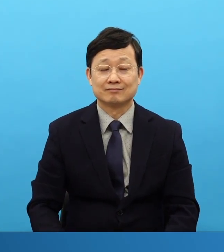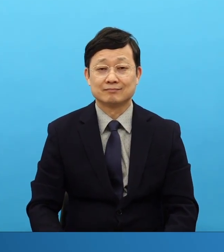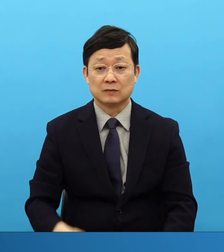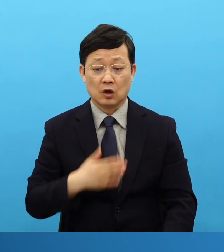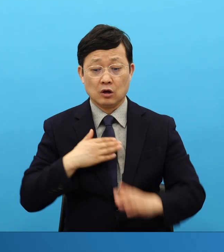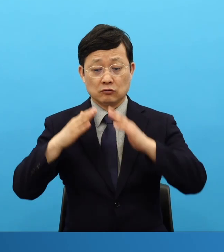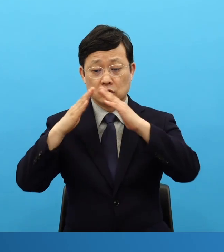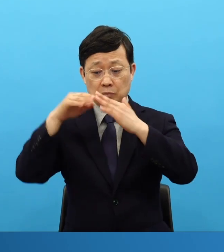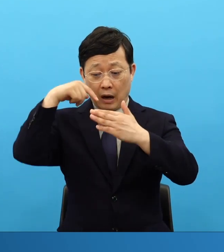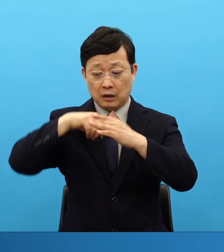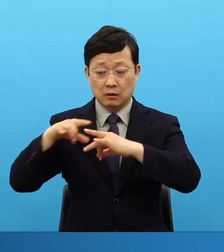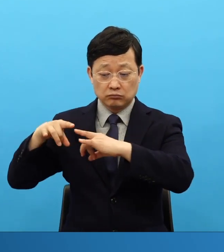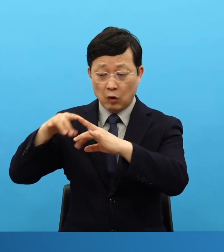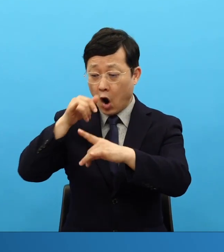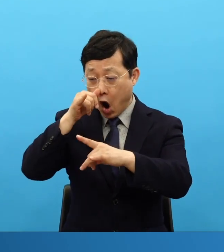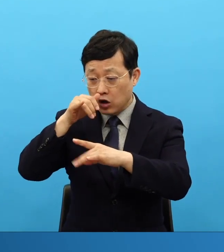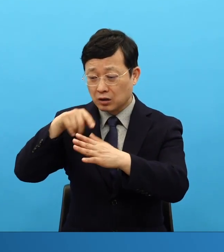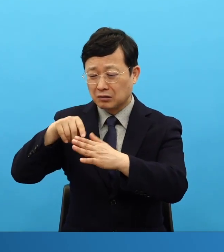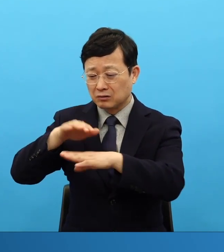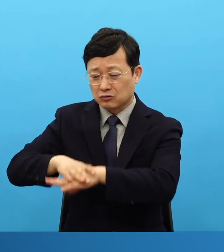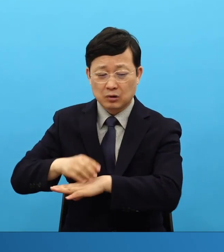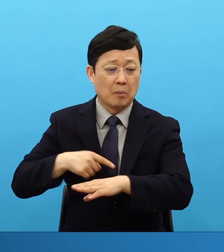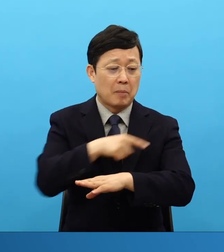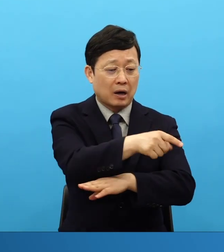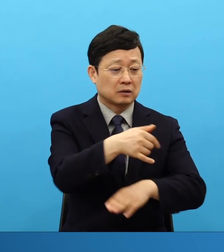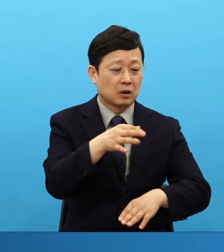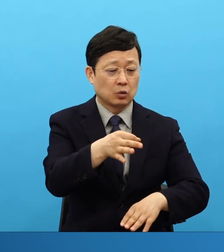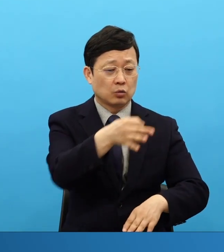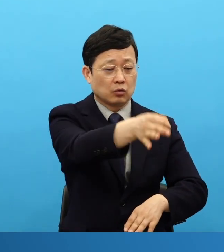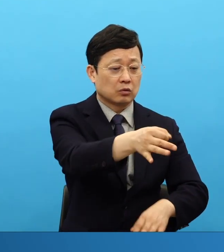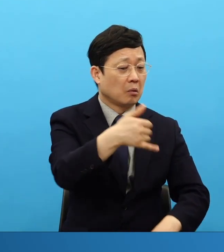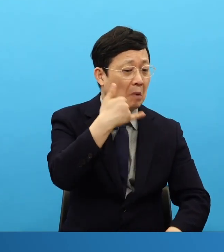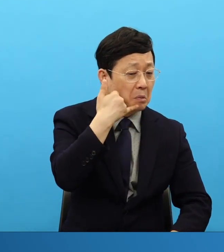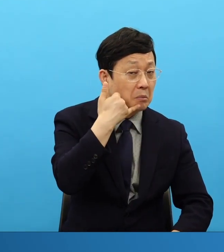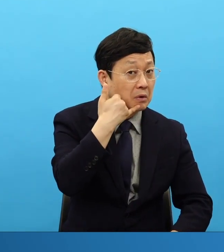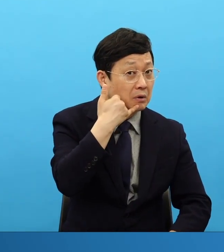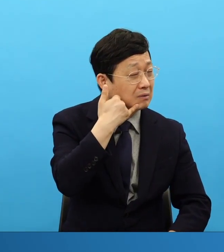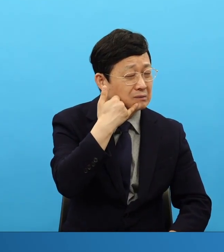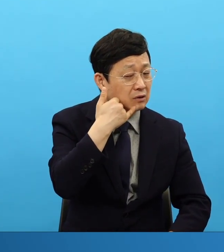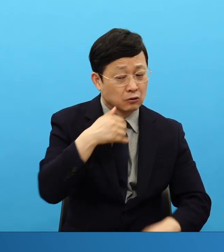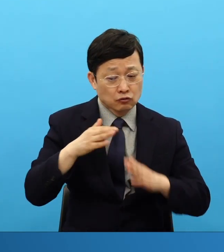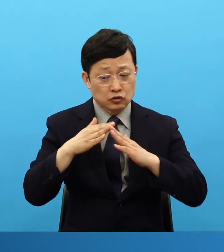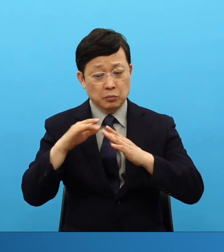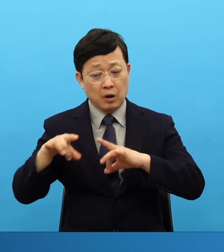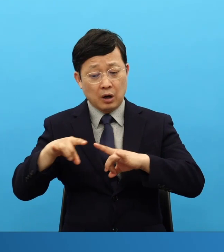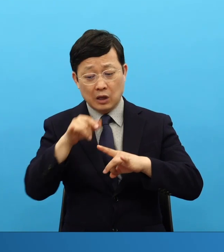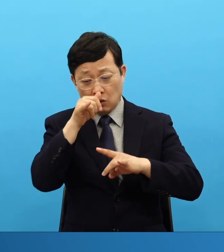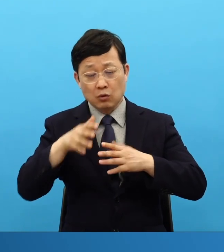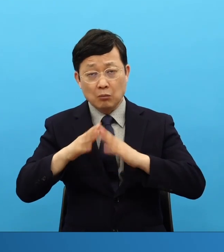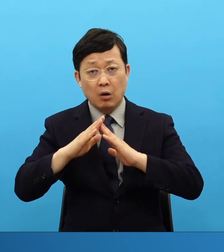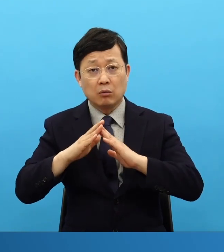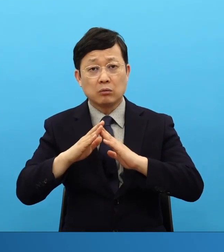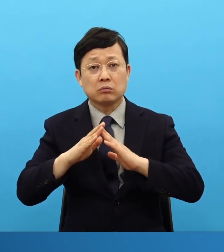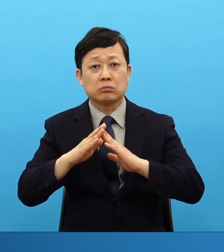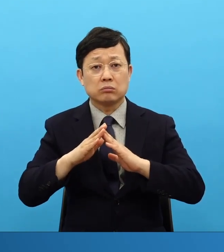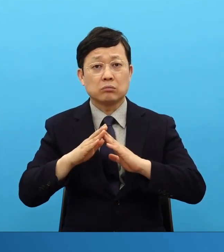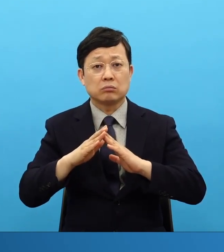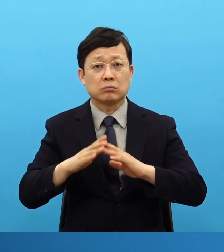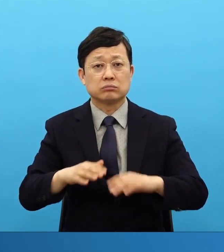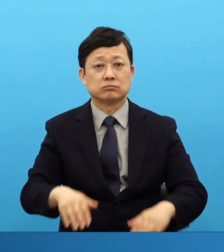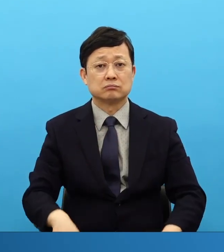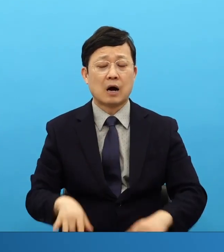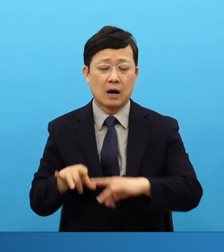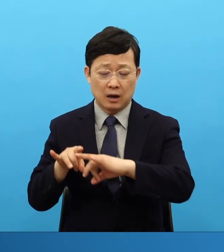안 하고 밖에나 공중전화 하겠어요? 그 도둑놈이거든. Unless you're a thief. Why are you going to not leave, use your phone at your home and go around trying to use the phone at the phone booth?